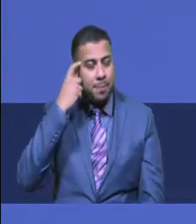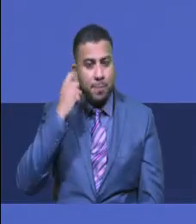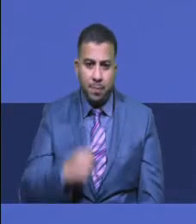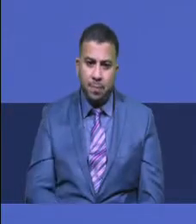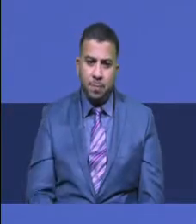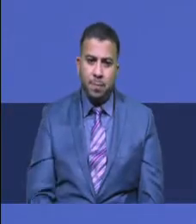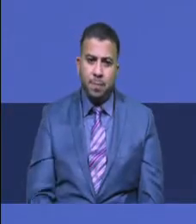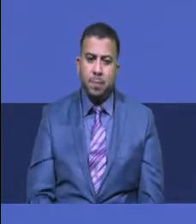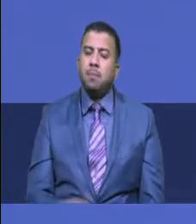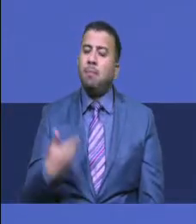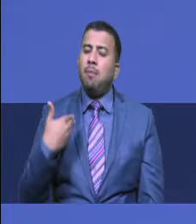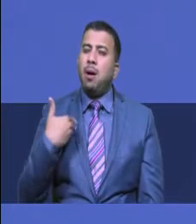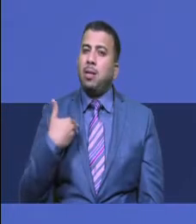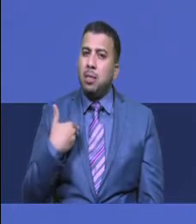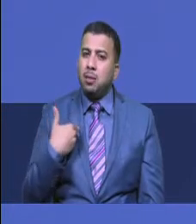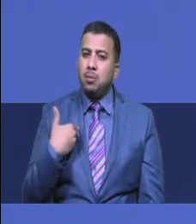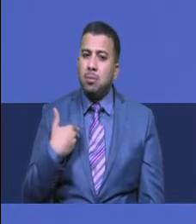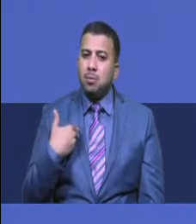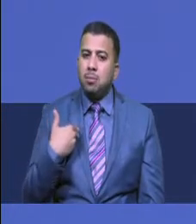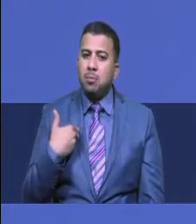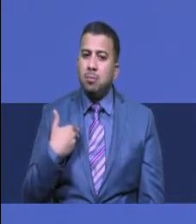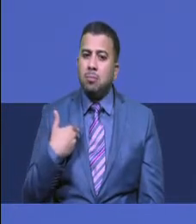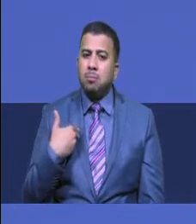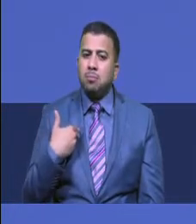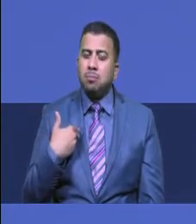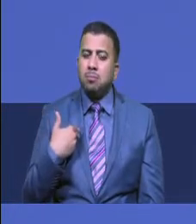وعندنا يعني نصرف